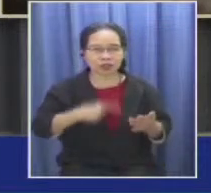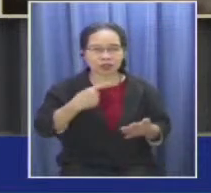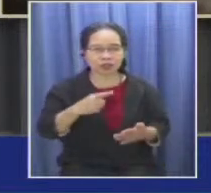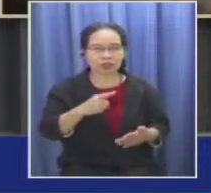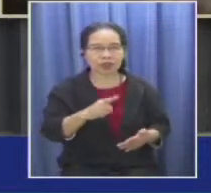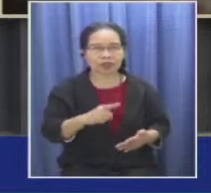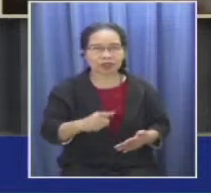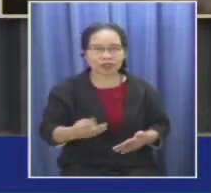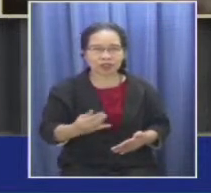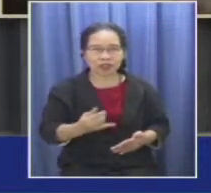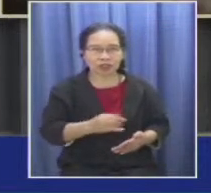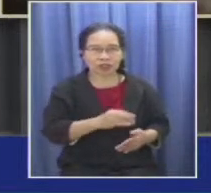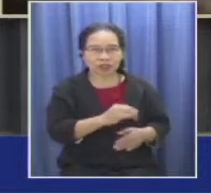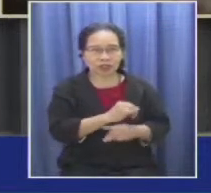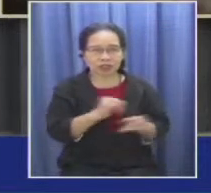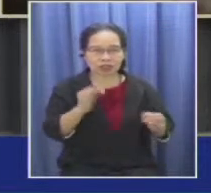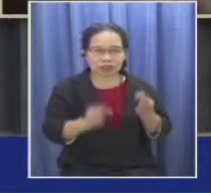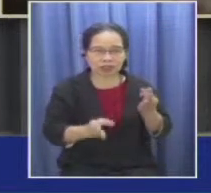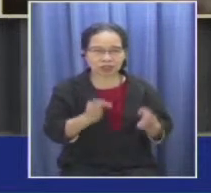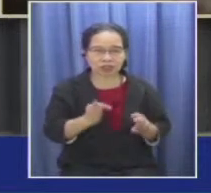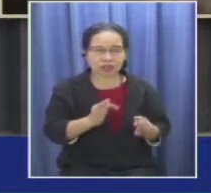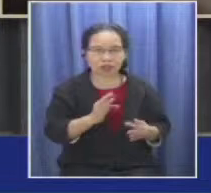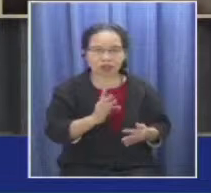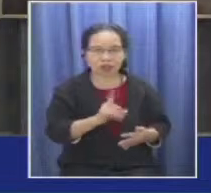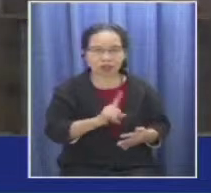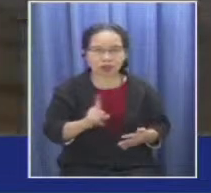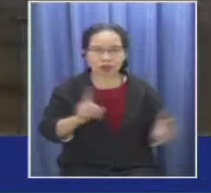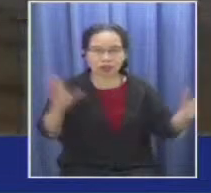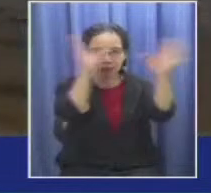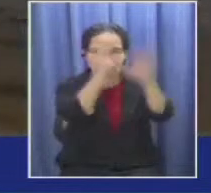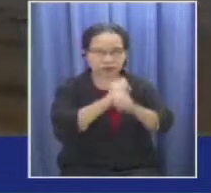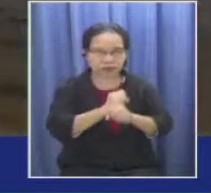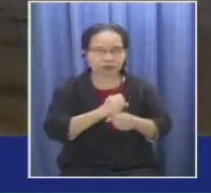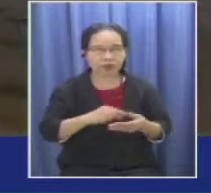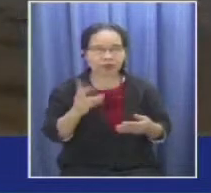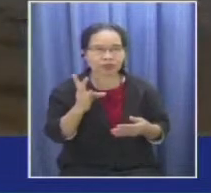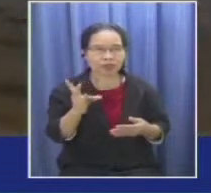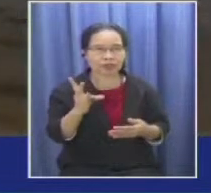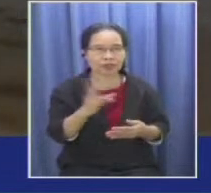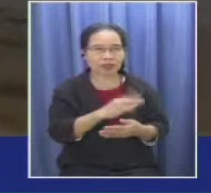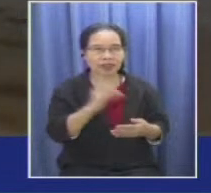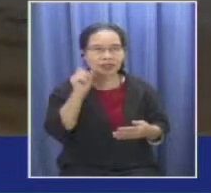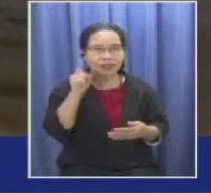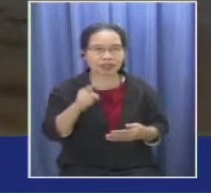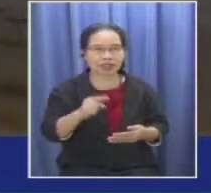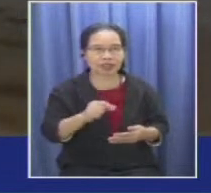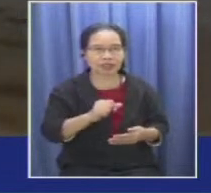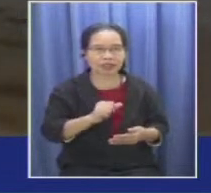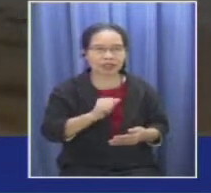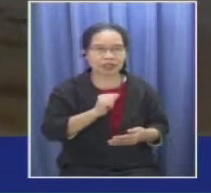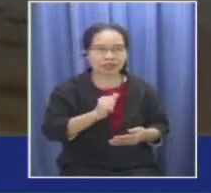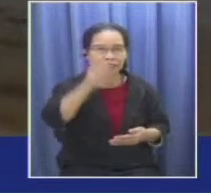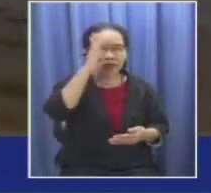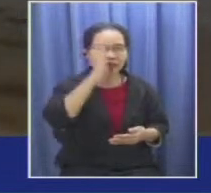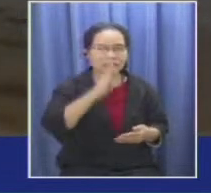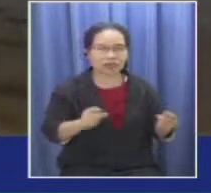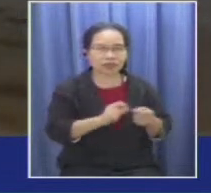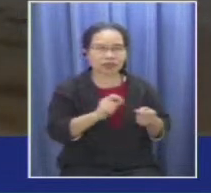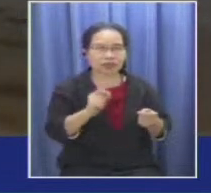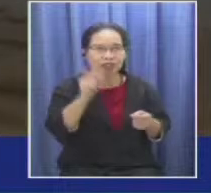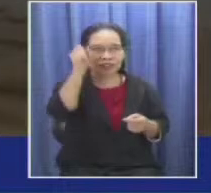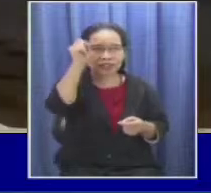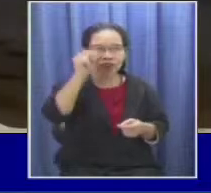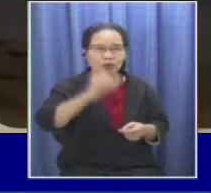okwane nkyenti oye na adwene sɛ obetowre ama no ana obebu waten agina tanfo na Awurade Yesu Kristo kan